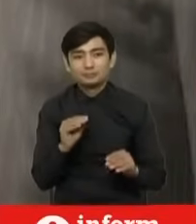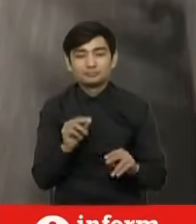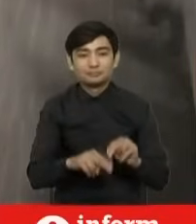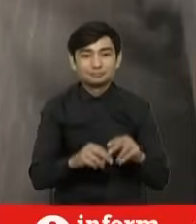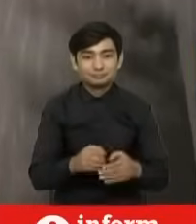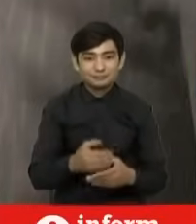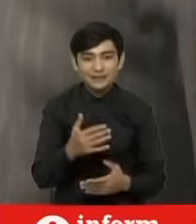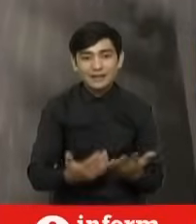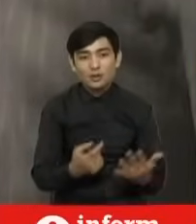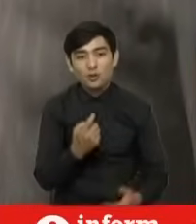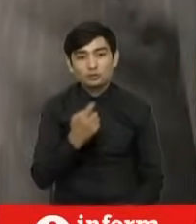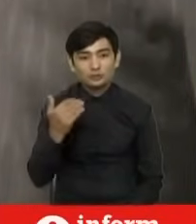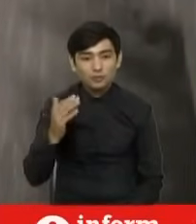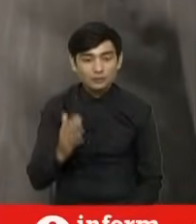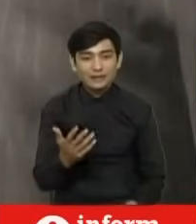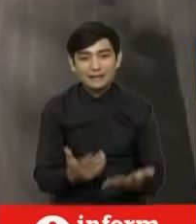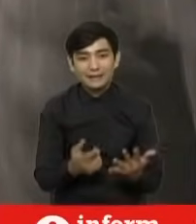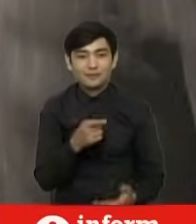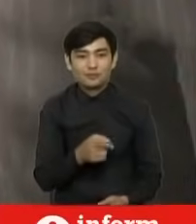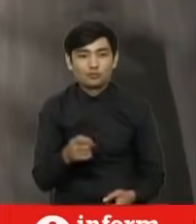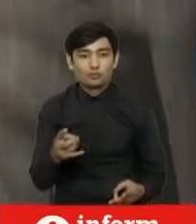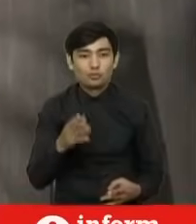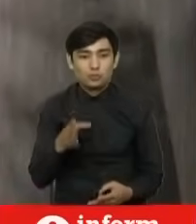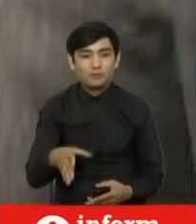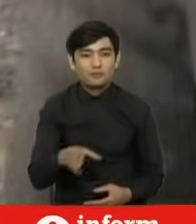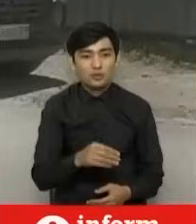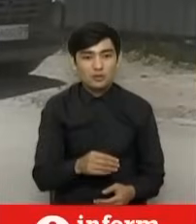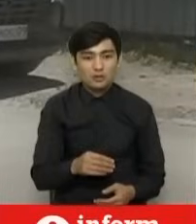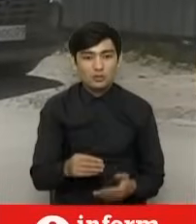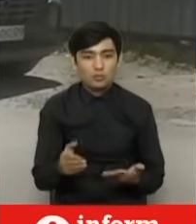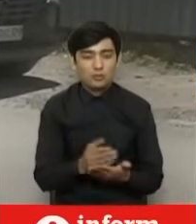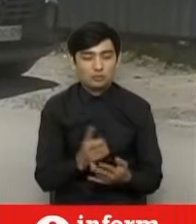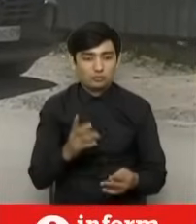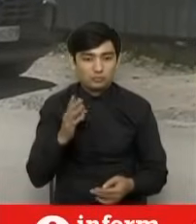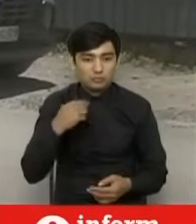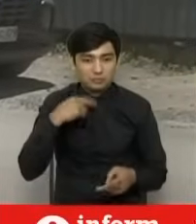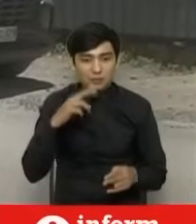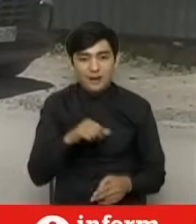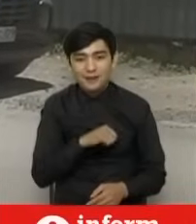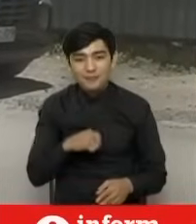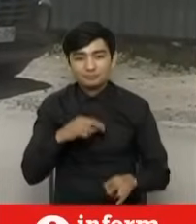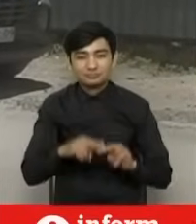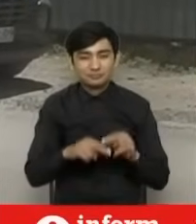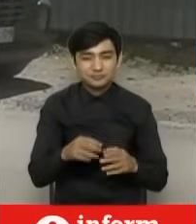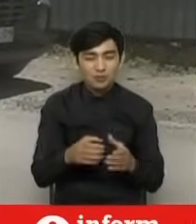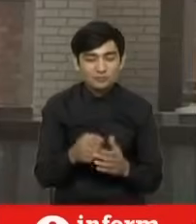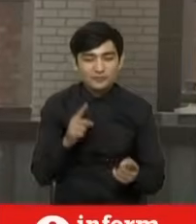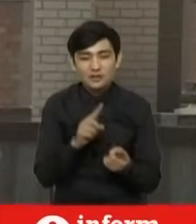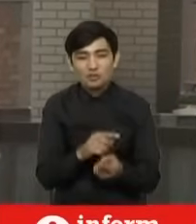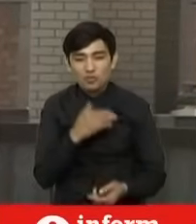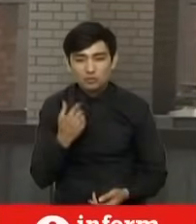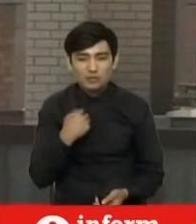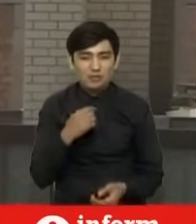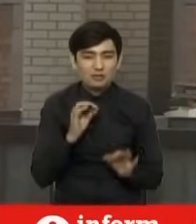принадлежать или хозяйке, или он должен все это, как сказать, разрушить. Сам застройщик на встречу не пришел и не согласился